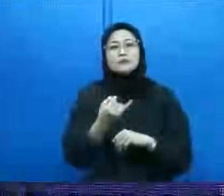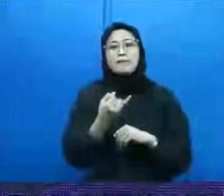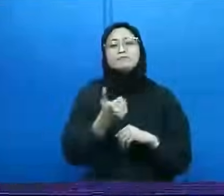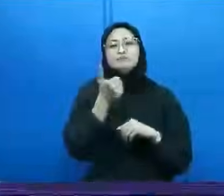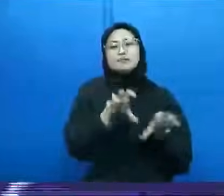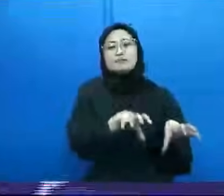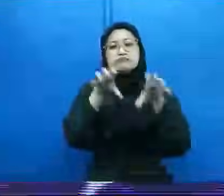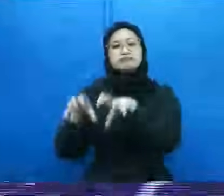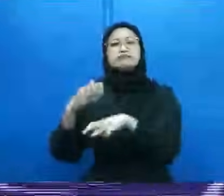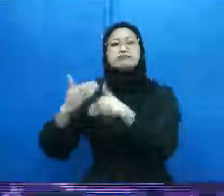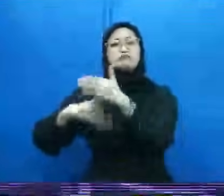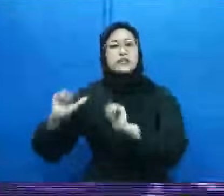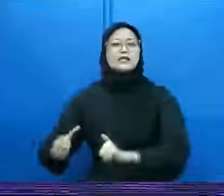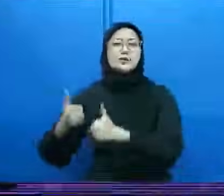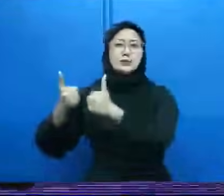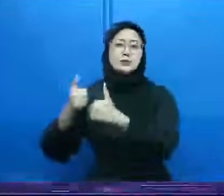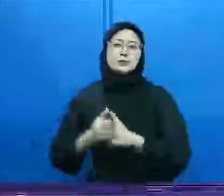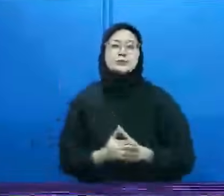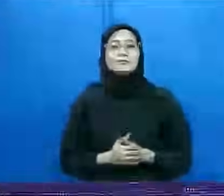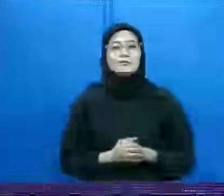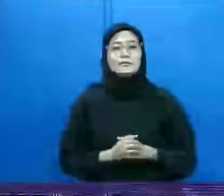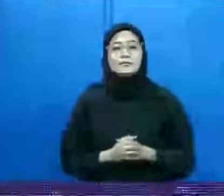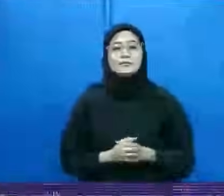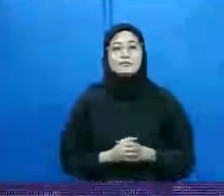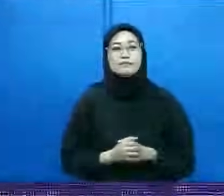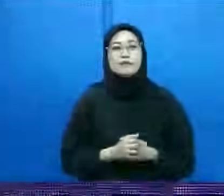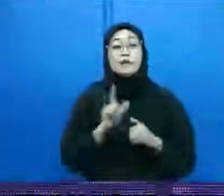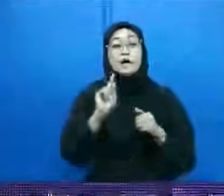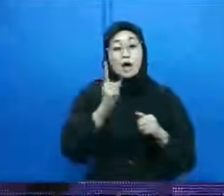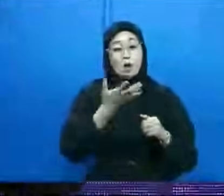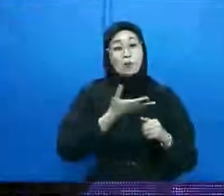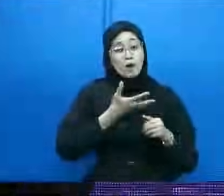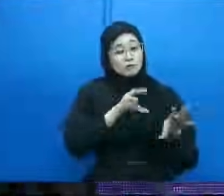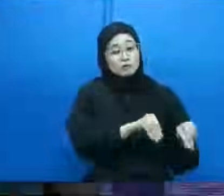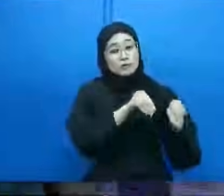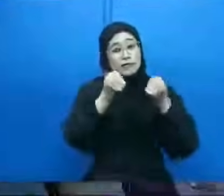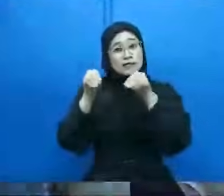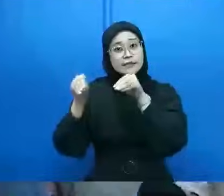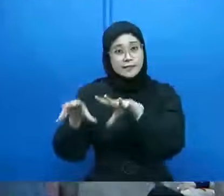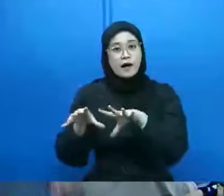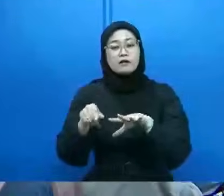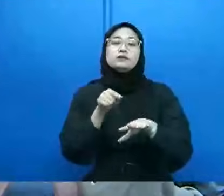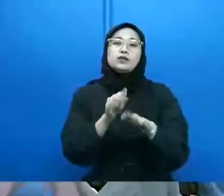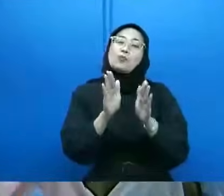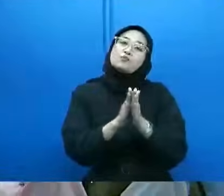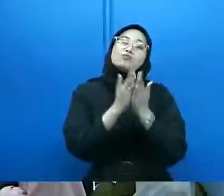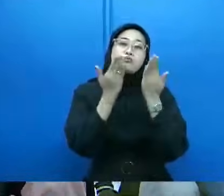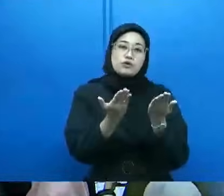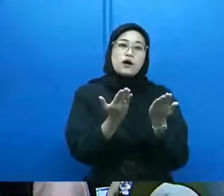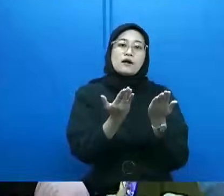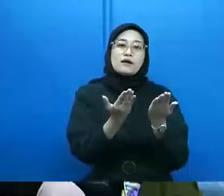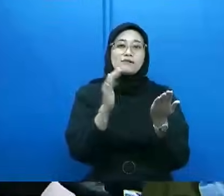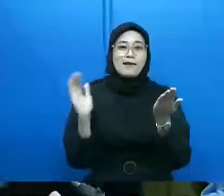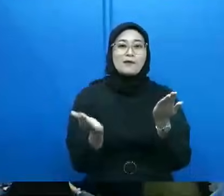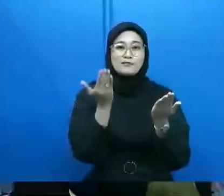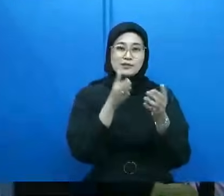kalau sekarang kita kumpul ingin berhijrah, kita keluarkan manhaj Nabi-Nya. Junjungan kita sallallahu alaihi wasallam. Ya, siapa di antara